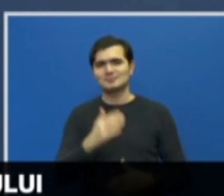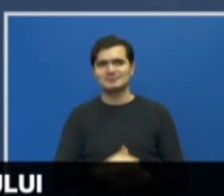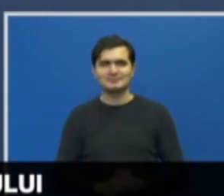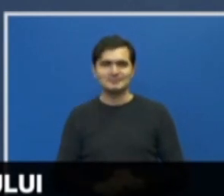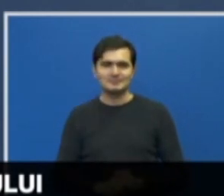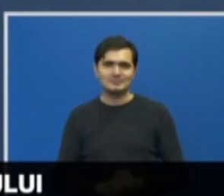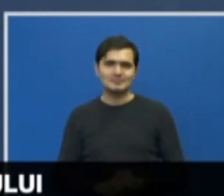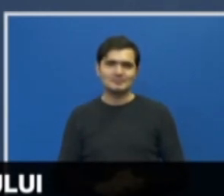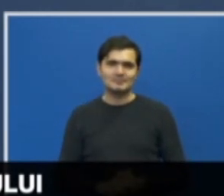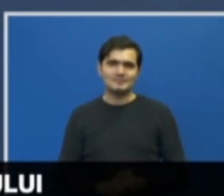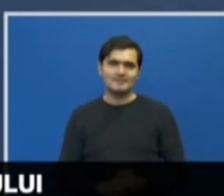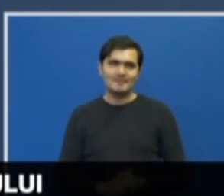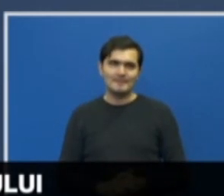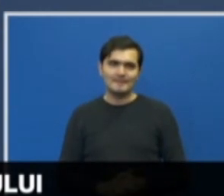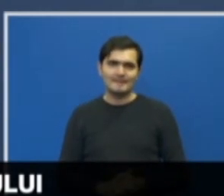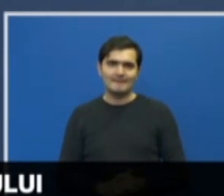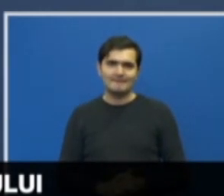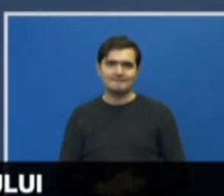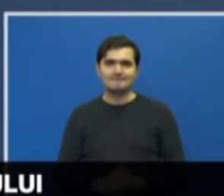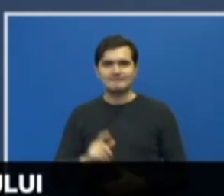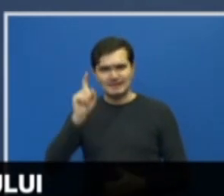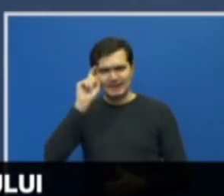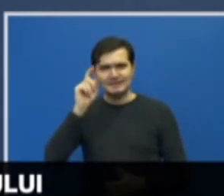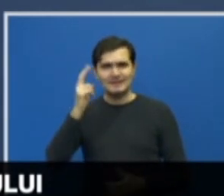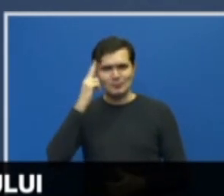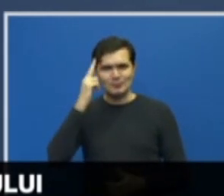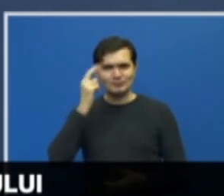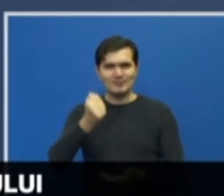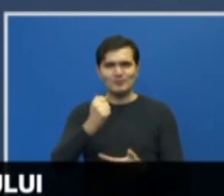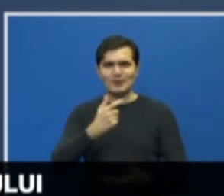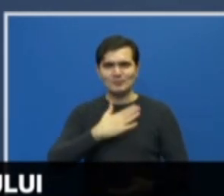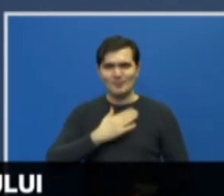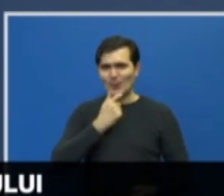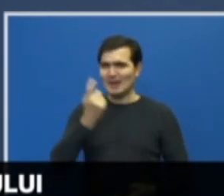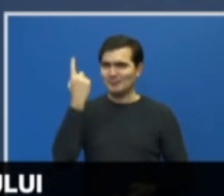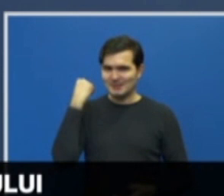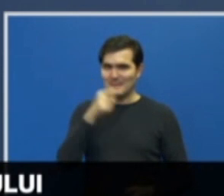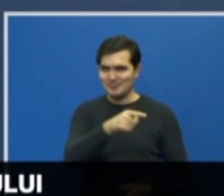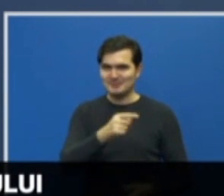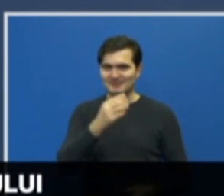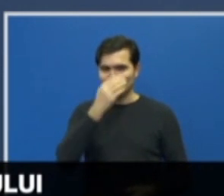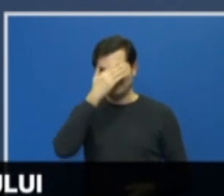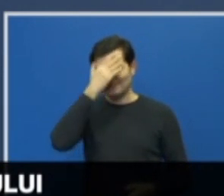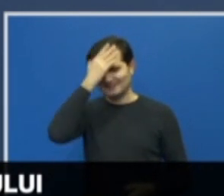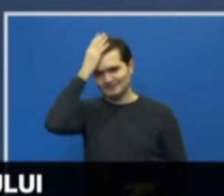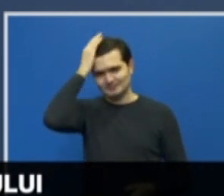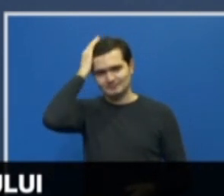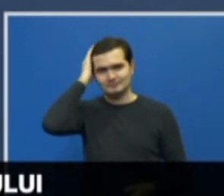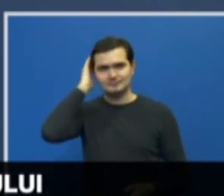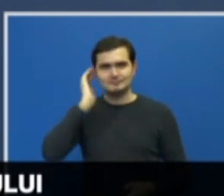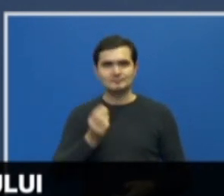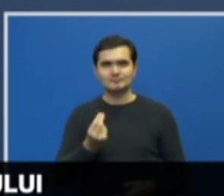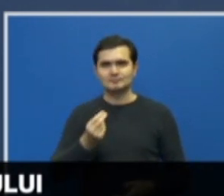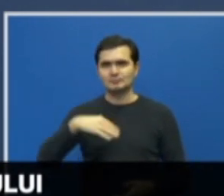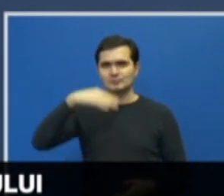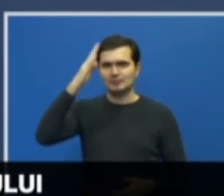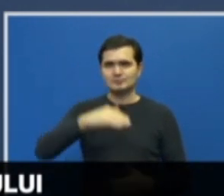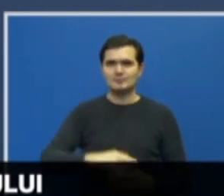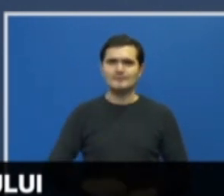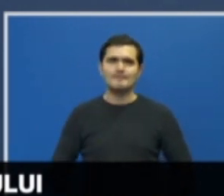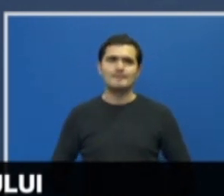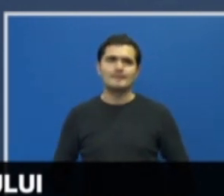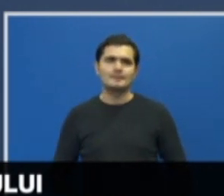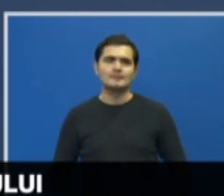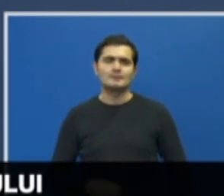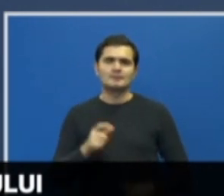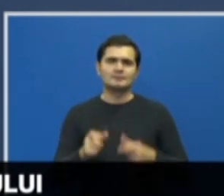Mulțumesc. Bună ziua. Întrebări. Presupunând că îl cunoșteați pe cel de anul trecut. Bună ziua. Adrian Vasilache de la Hot News.